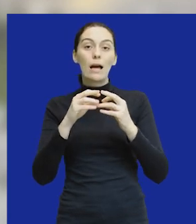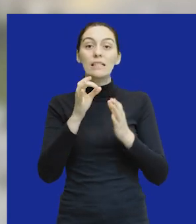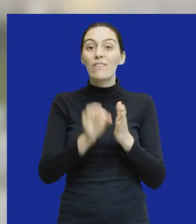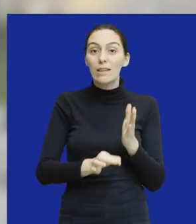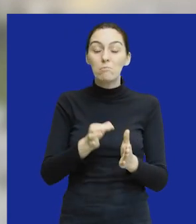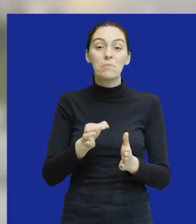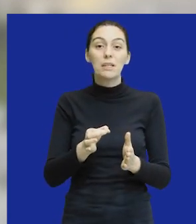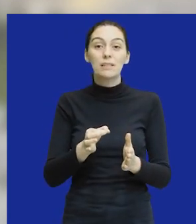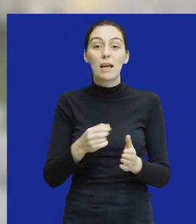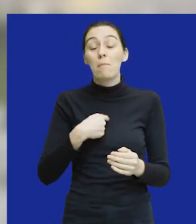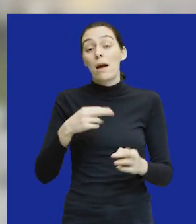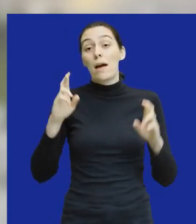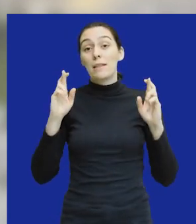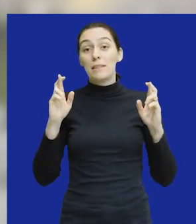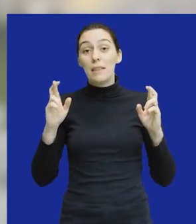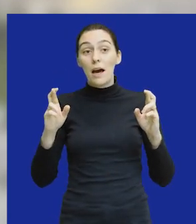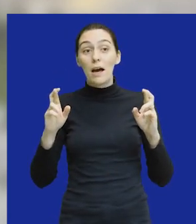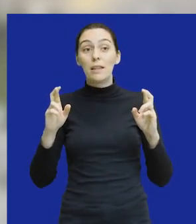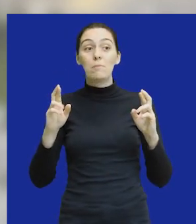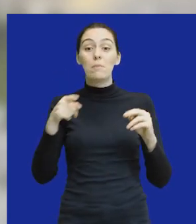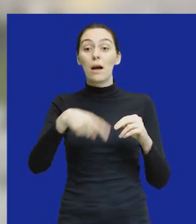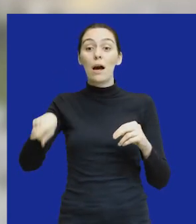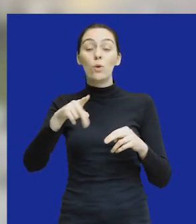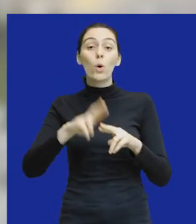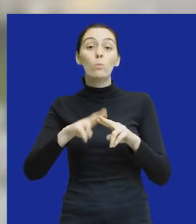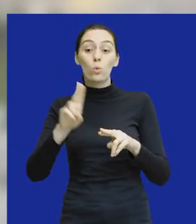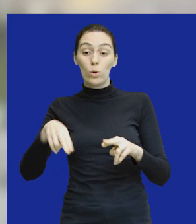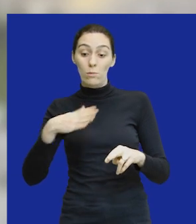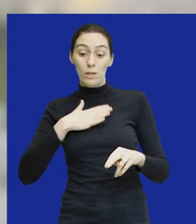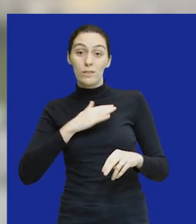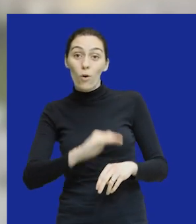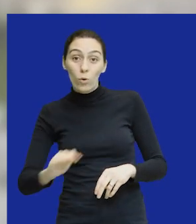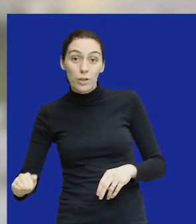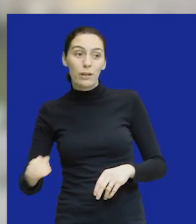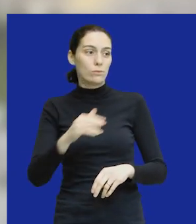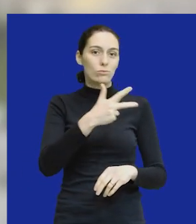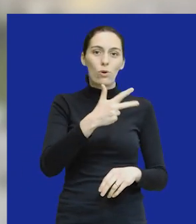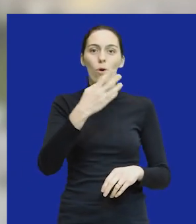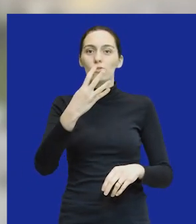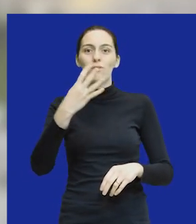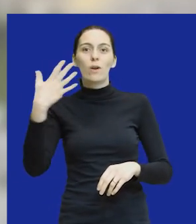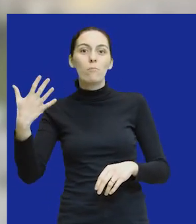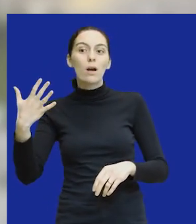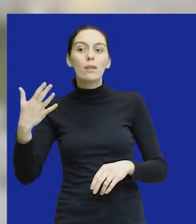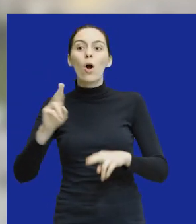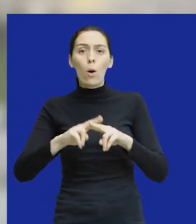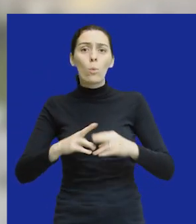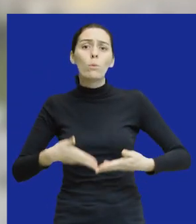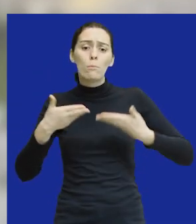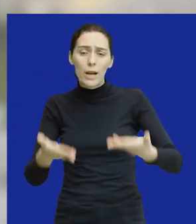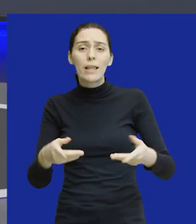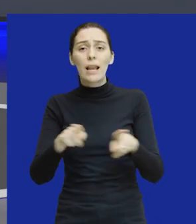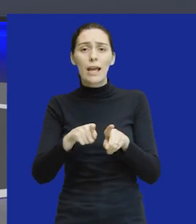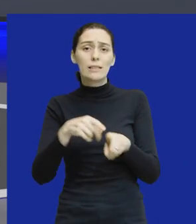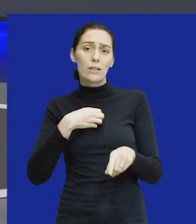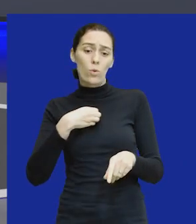svetim misama. Pa se nadam da će onda jednog dana kad budu imali svoju djecu, njih troje, četvero, petero, prenijeti isti taj duh i na